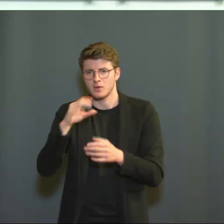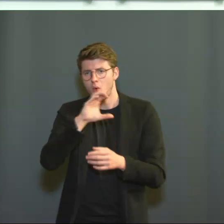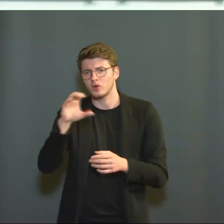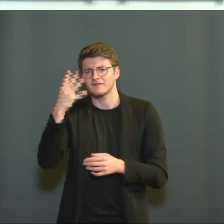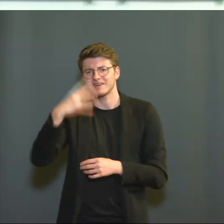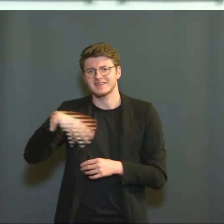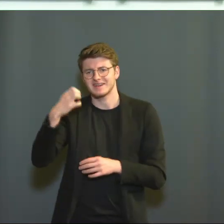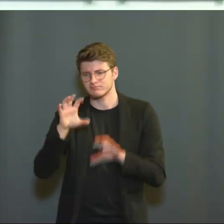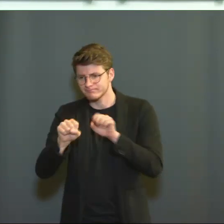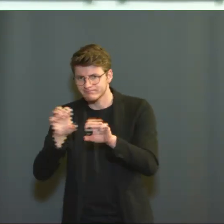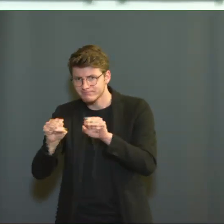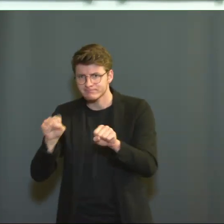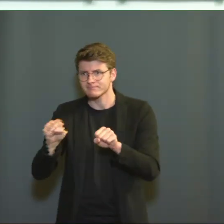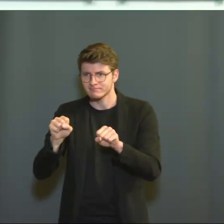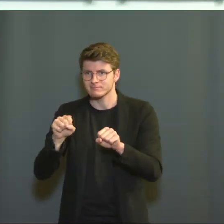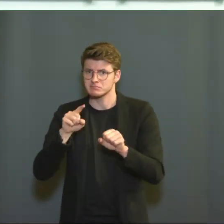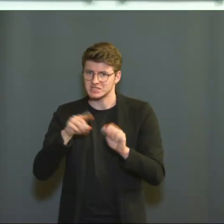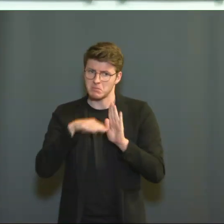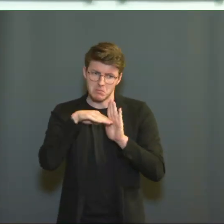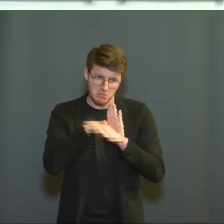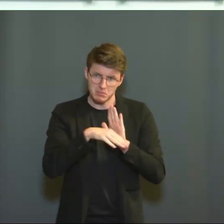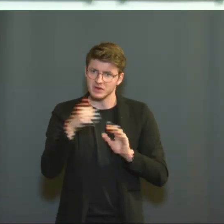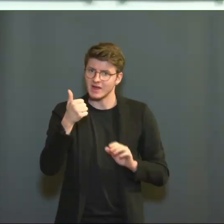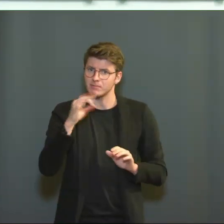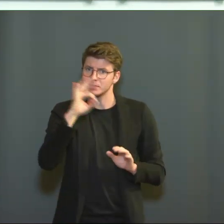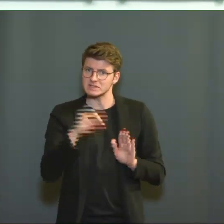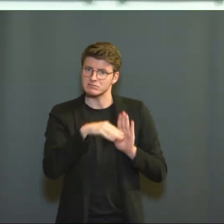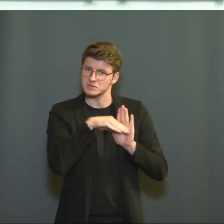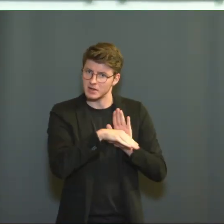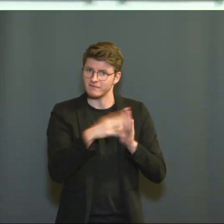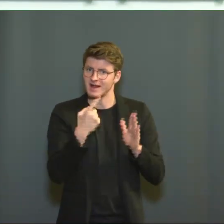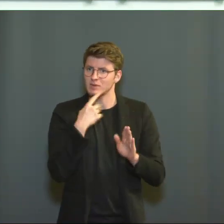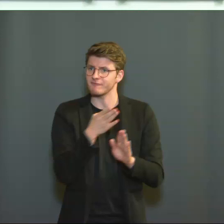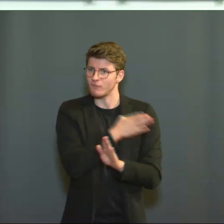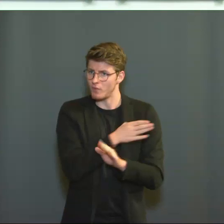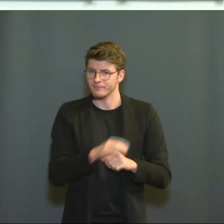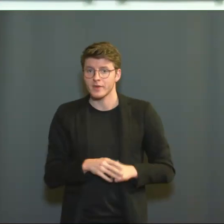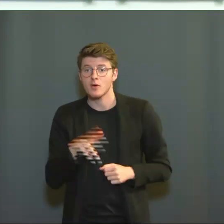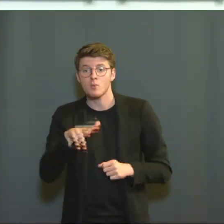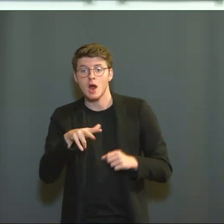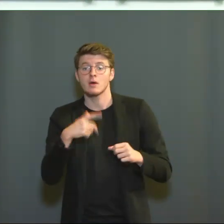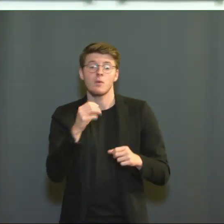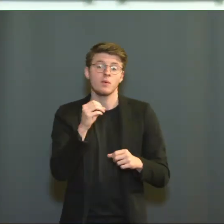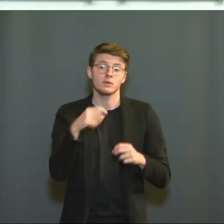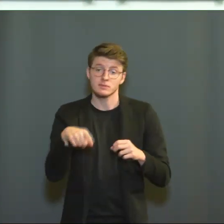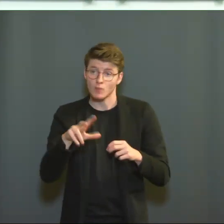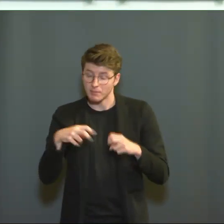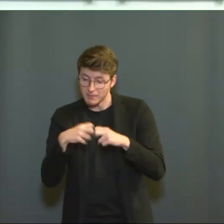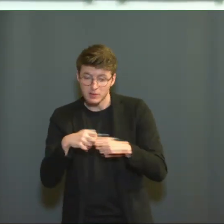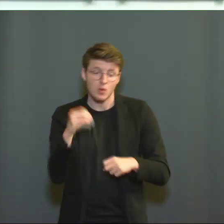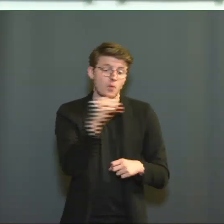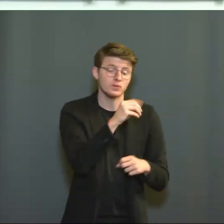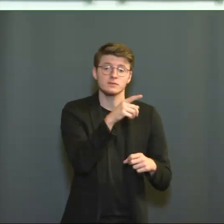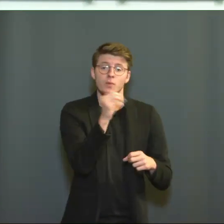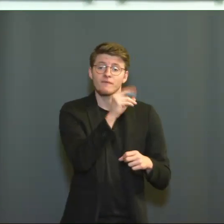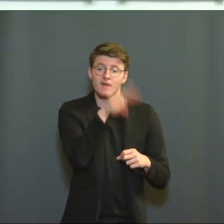van 6%. We zien ook dalingen in Waals-Brabant en Oost-Vlaanderen, terwijl in andere